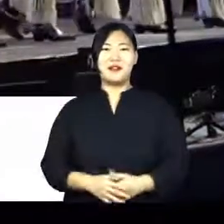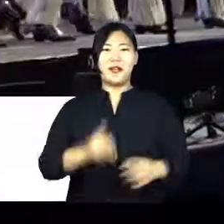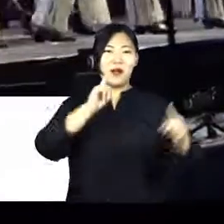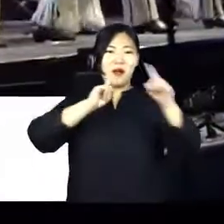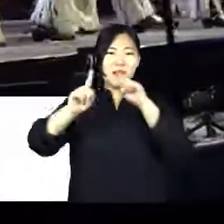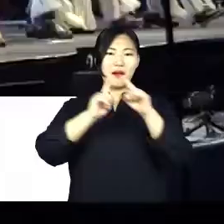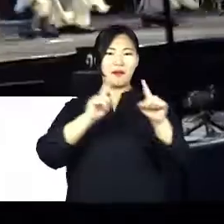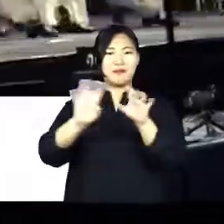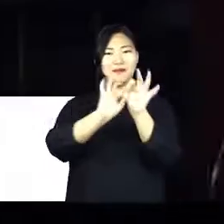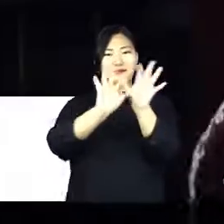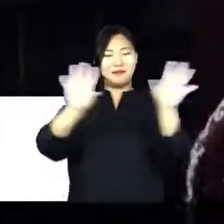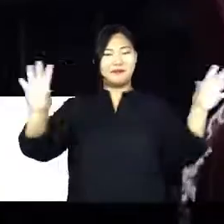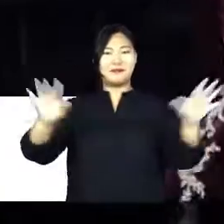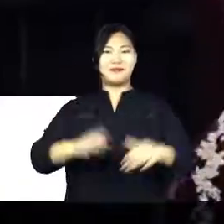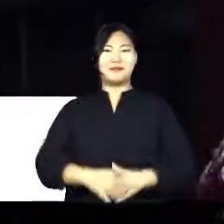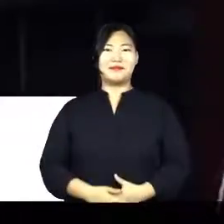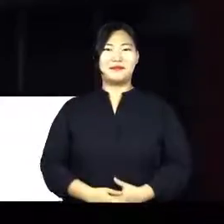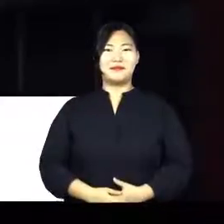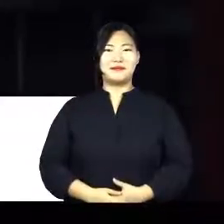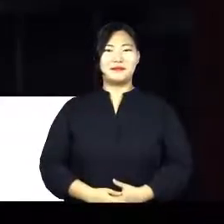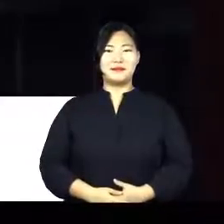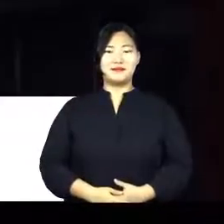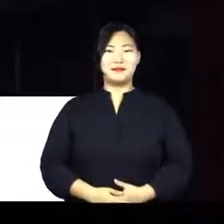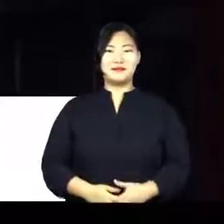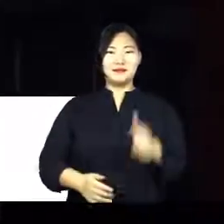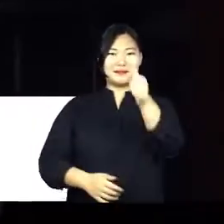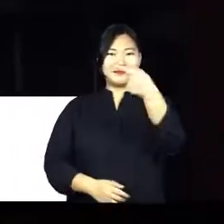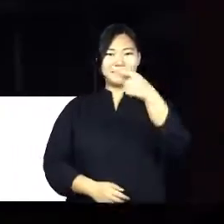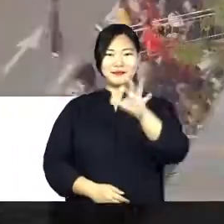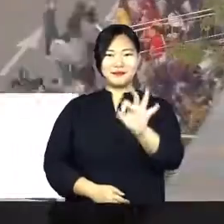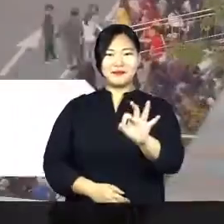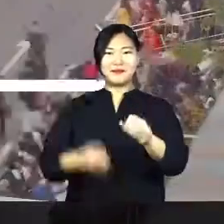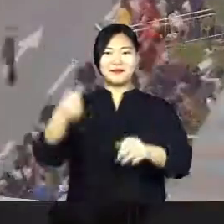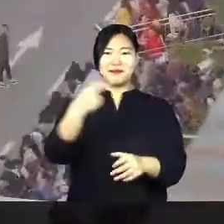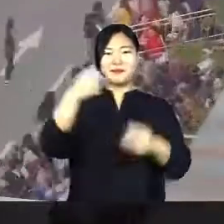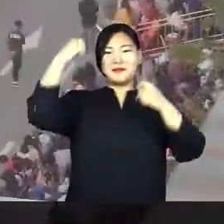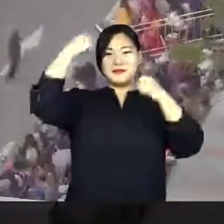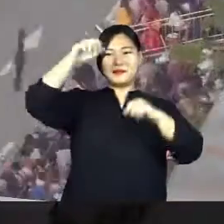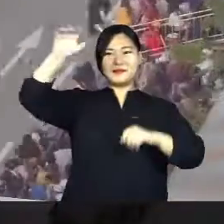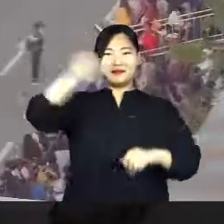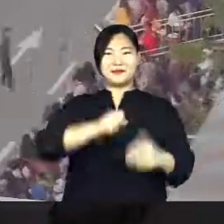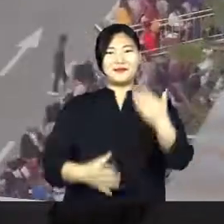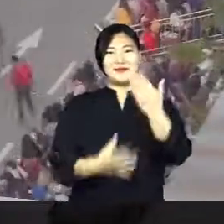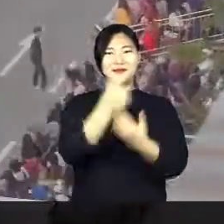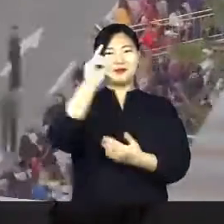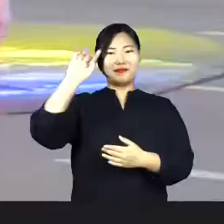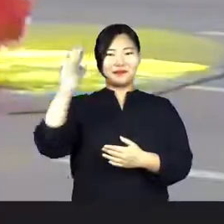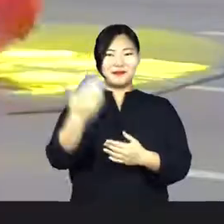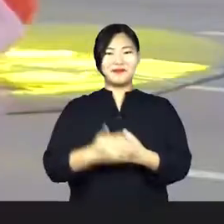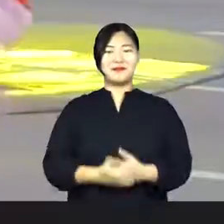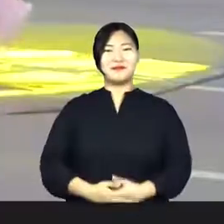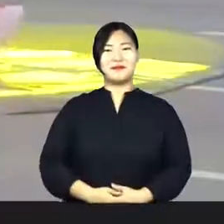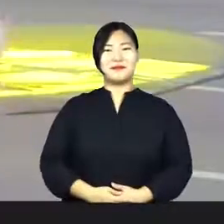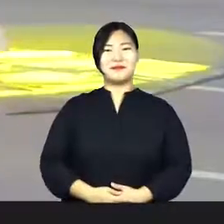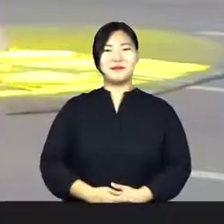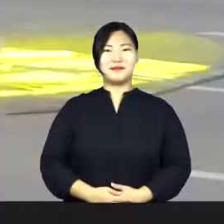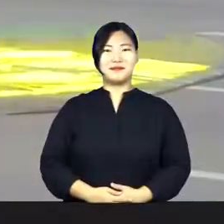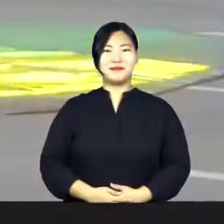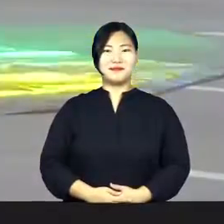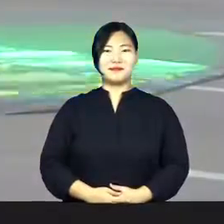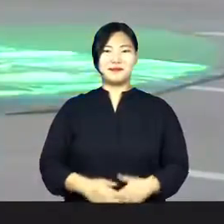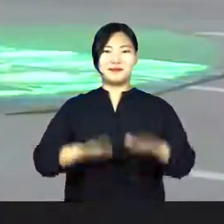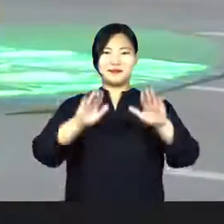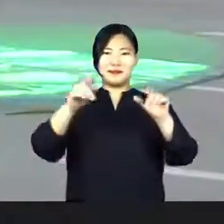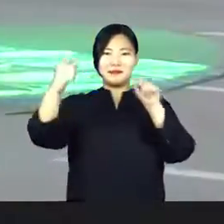남녀노소, 세대와 인종, 그리고 언어를 뛰어넘어 흥과 춤으로 하나 되는 축제회장 천안 흥타령